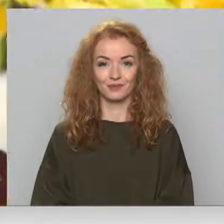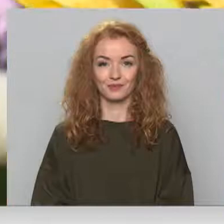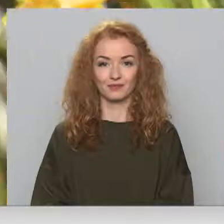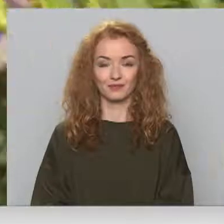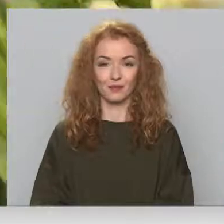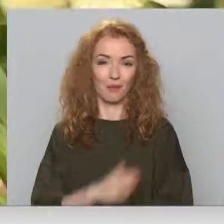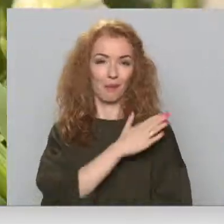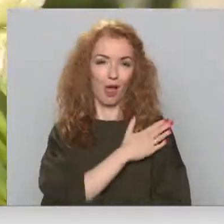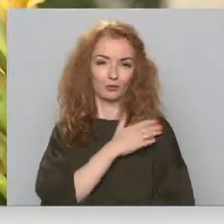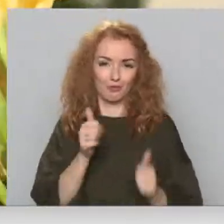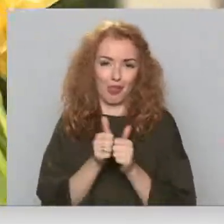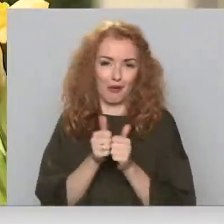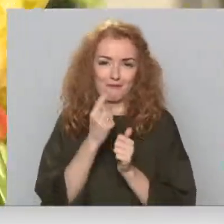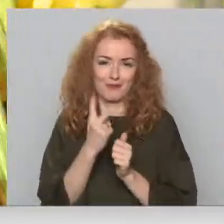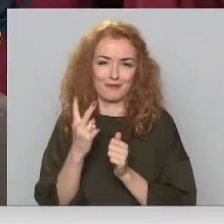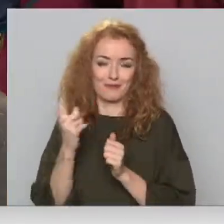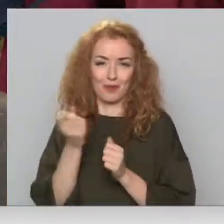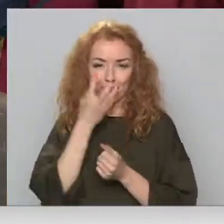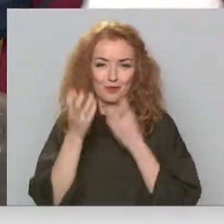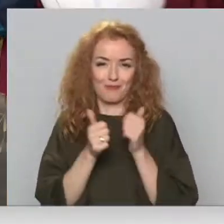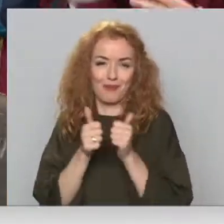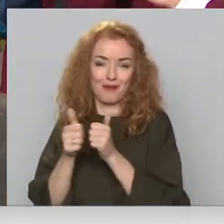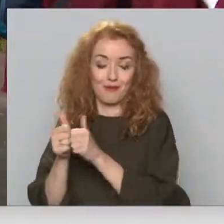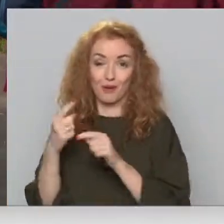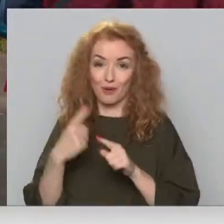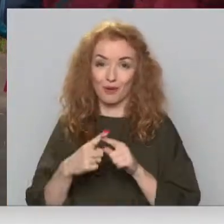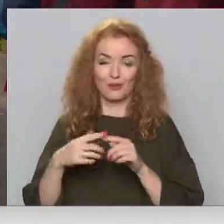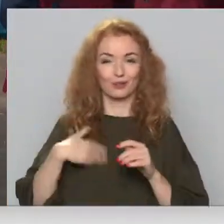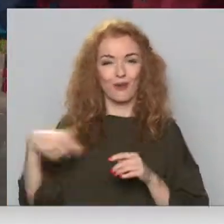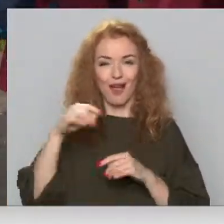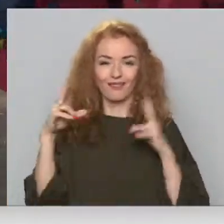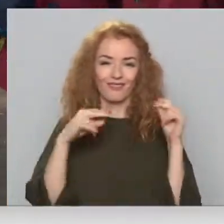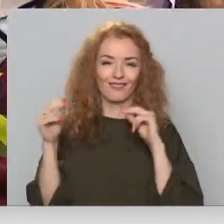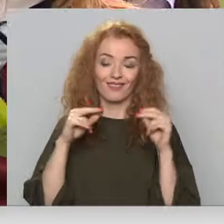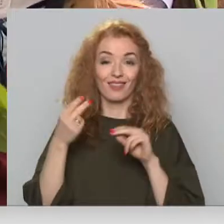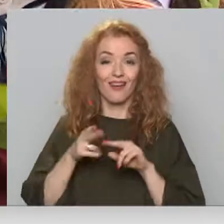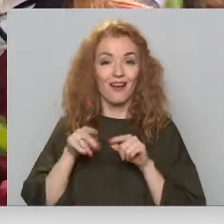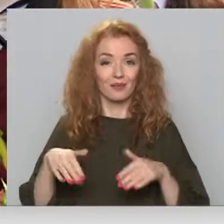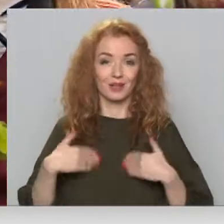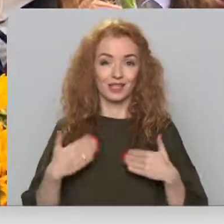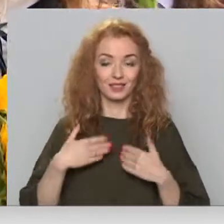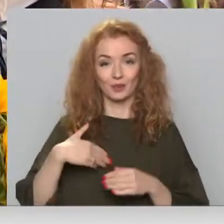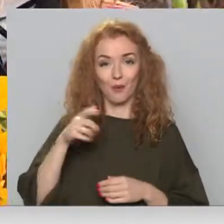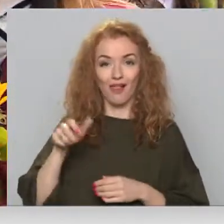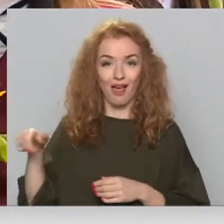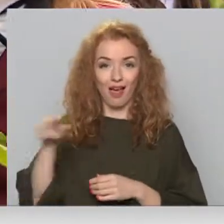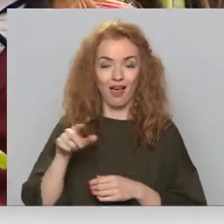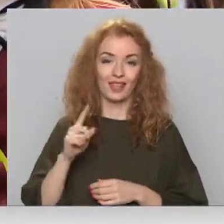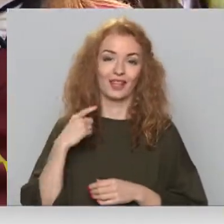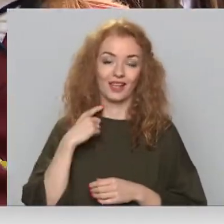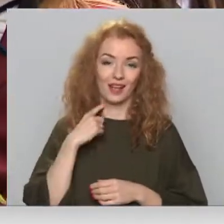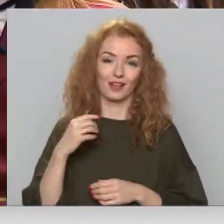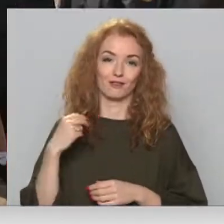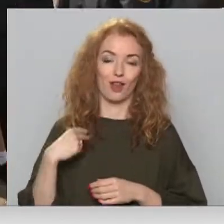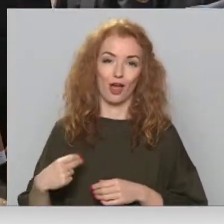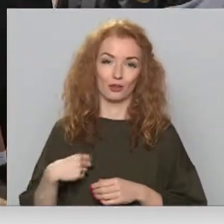Plecas pie pleca, ziedu pošķis pie pušķa un pāri visam skolēnu čalas. Tik priecīgi par jauno mācību gadu ir Rīgas Franču liceja